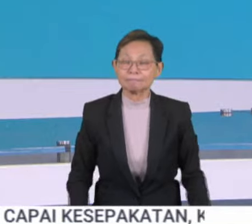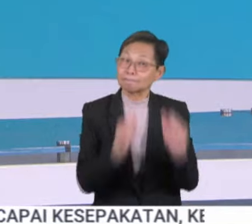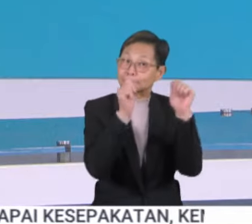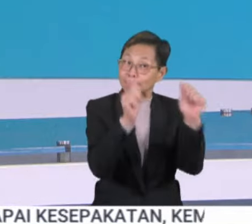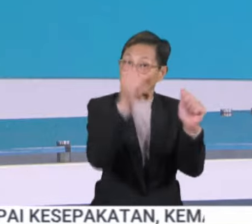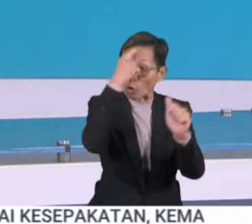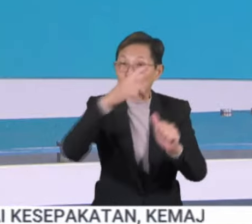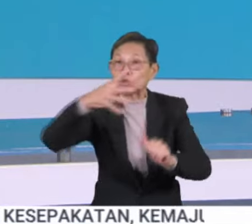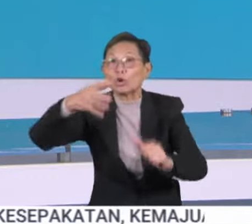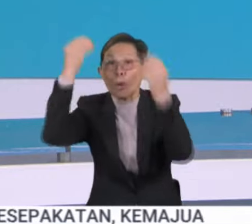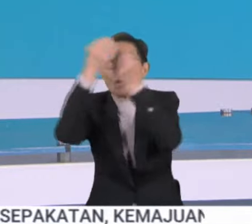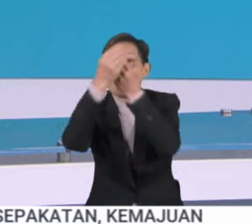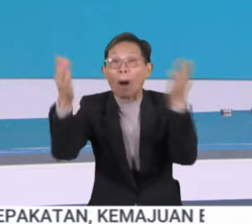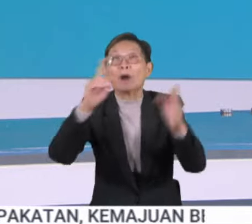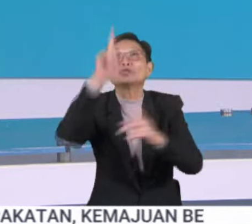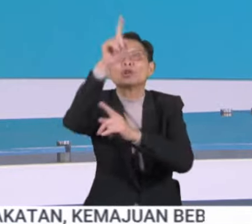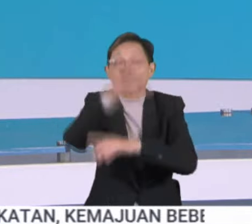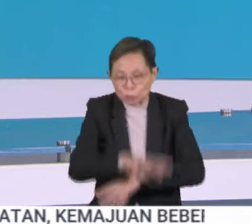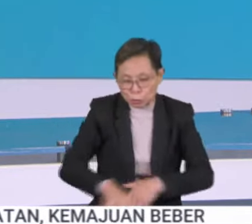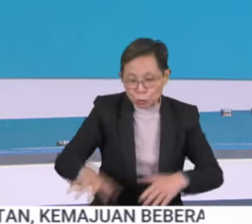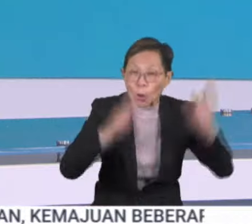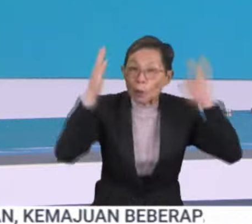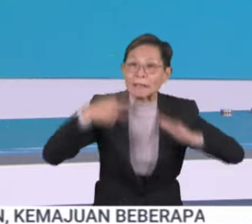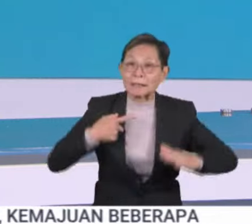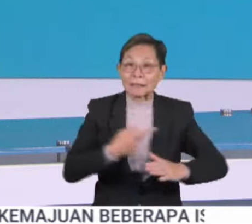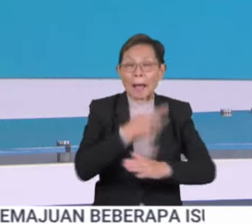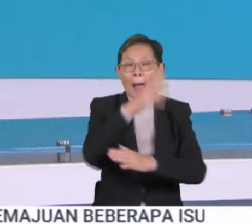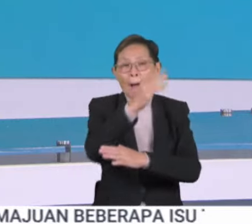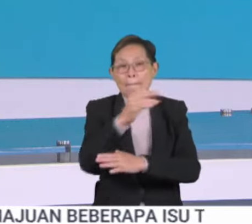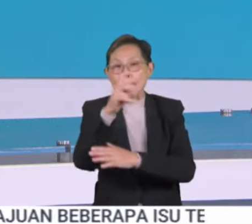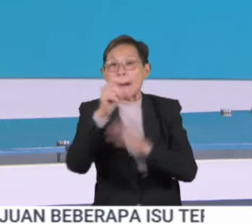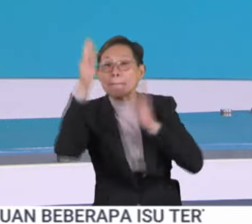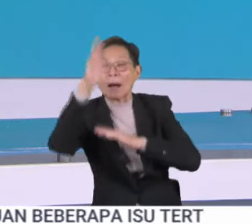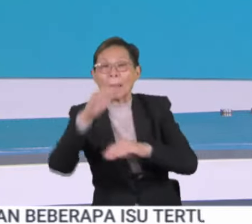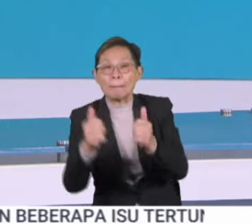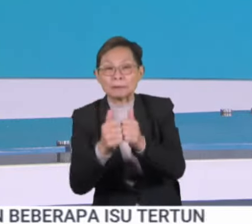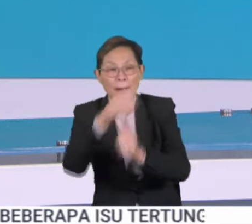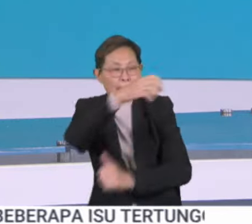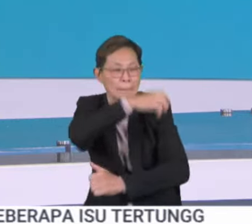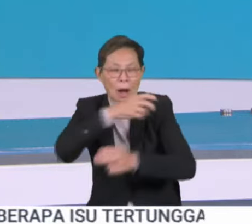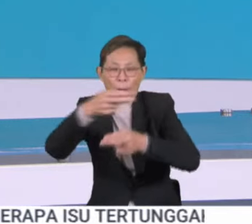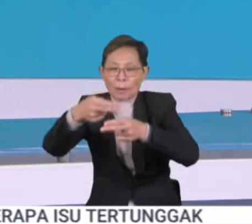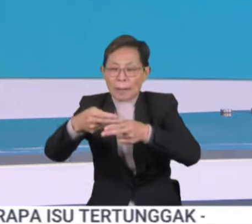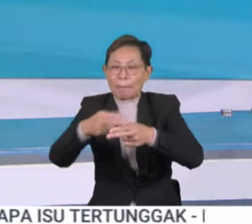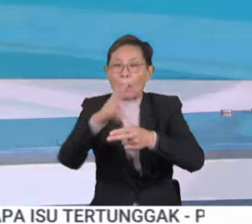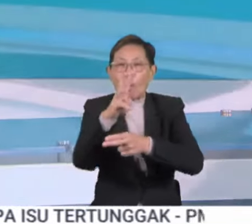Baik, untuk perkembangan cuaca seluruh negara, kita ke Met Malaysia bersama pegawainya Wan Muhammad Hafiz Husin.